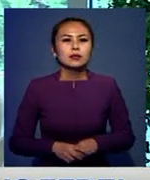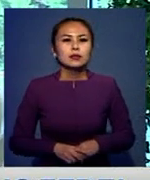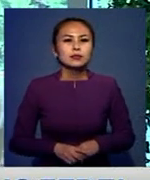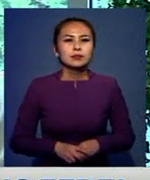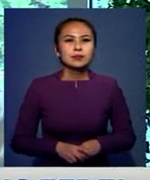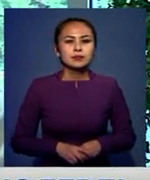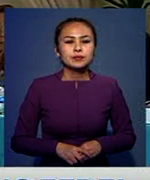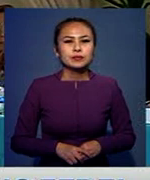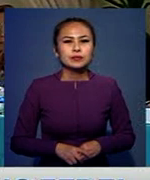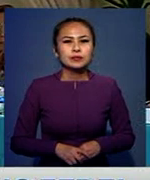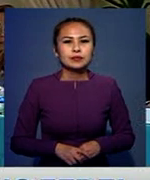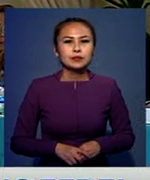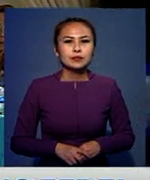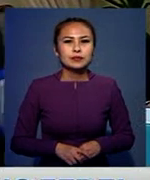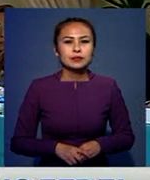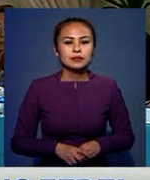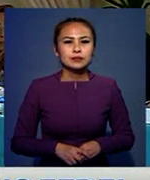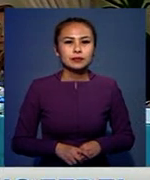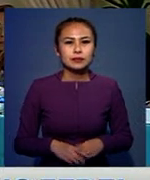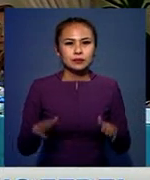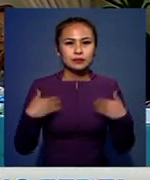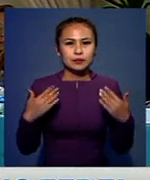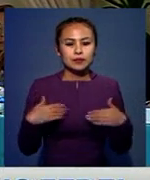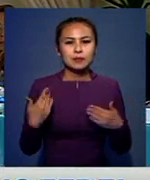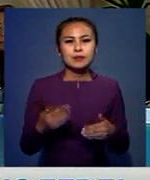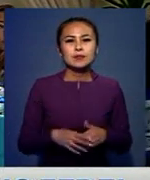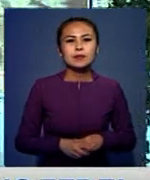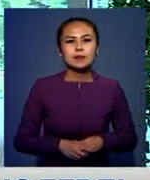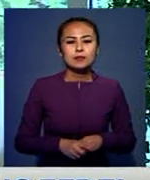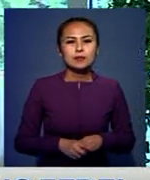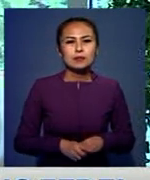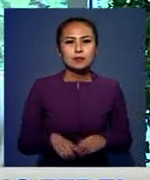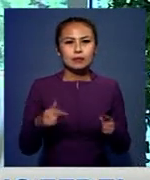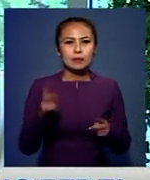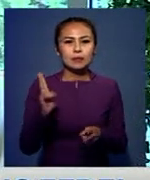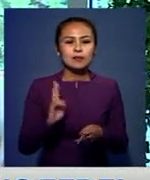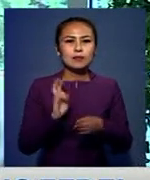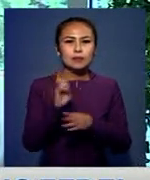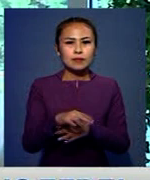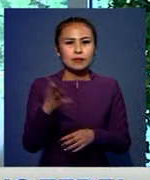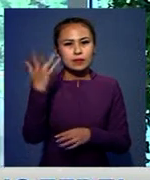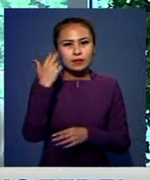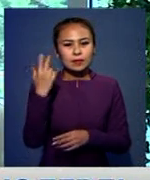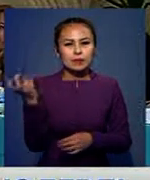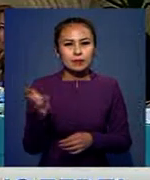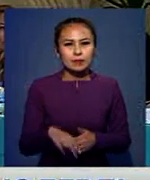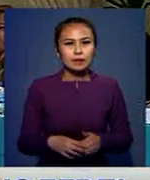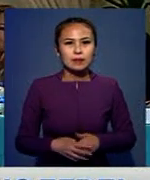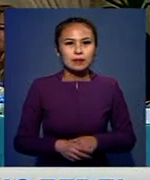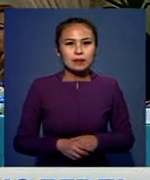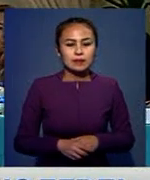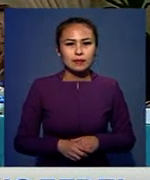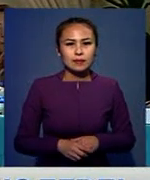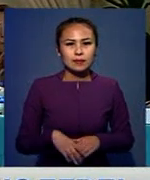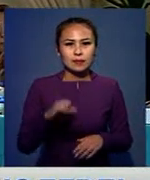әже бар. Қош келдіңіз, Дамижан әже. Сіздер ба, қош келдік. Мұнда кімге келдіңіз, қашан келдіңіз? Анкара